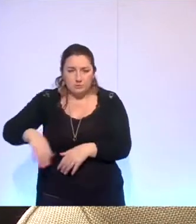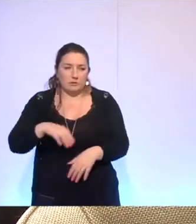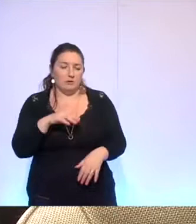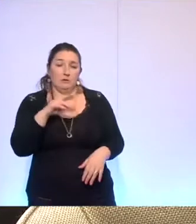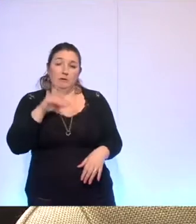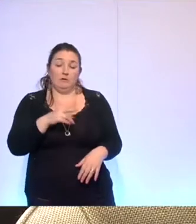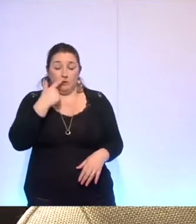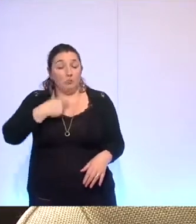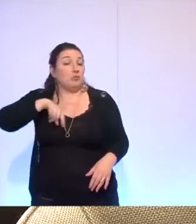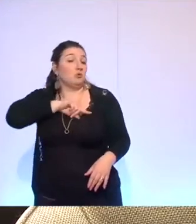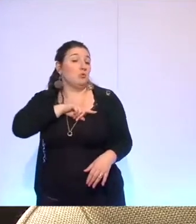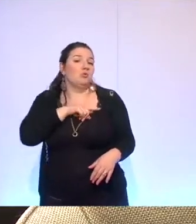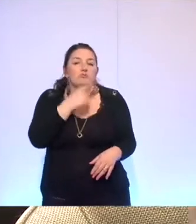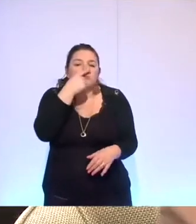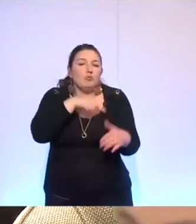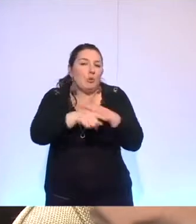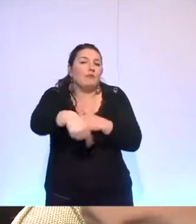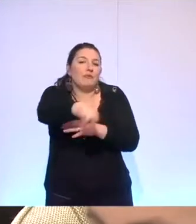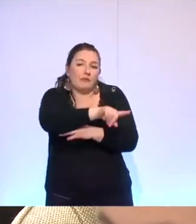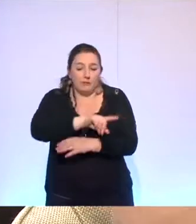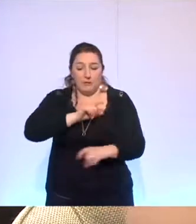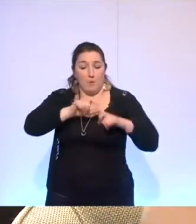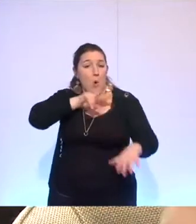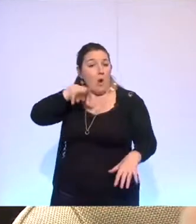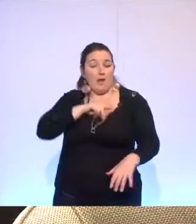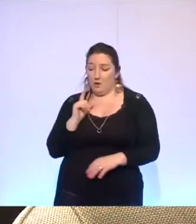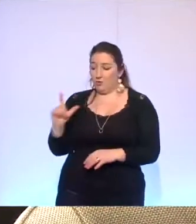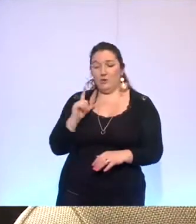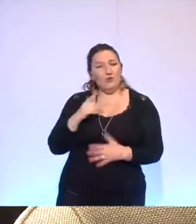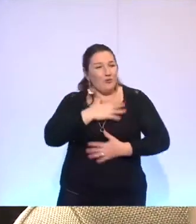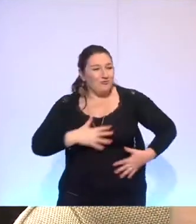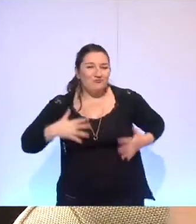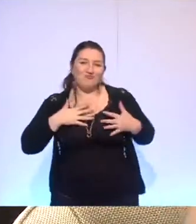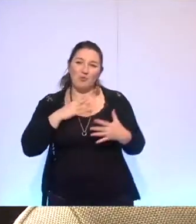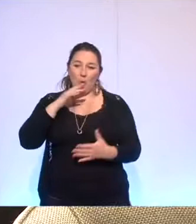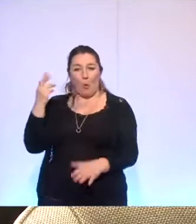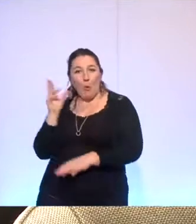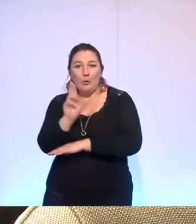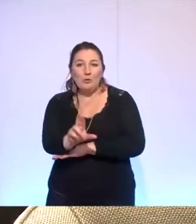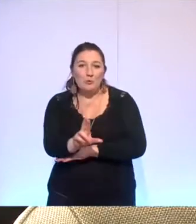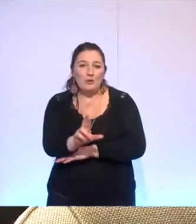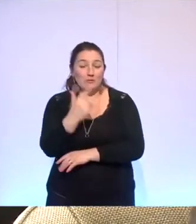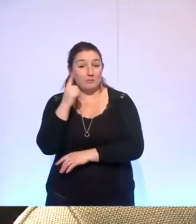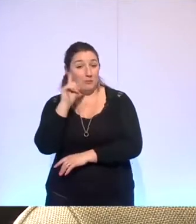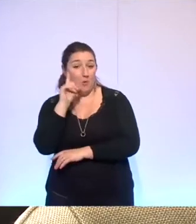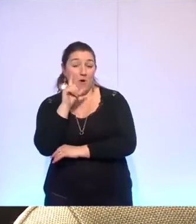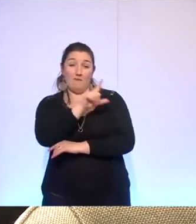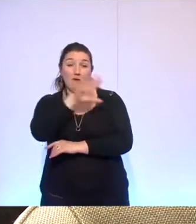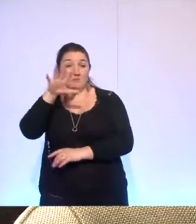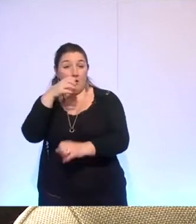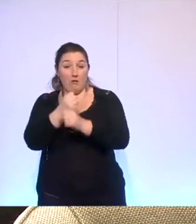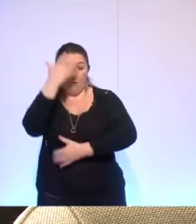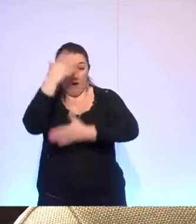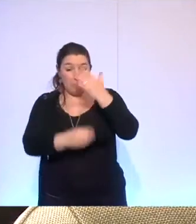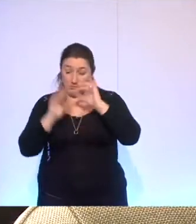douter, mon collègue et moi-même nous réjouissons de siéger à nouveau dans cette enceinte après 25 ans d'absence.